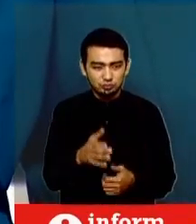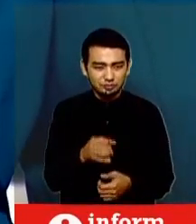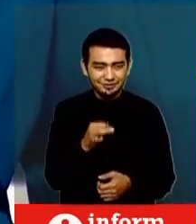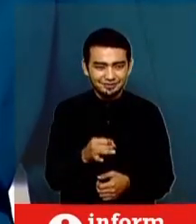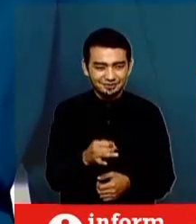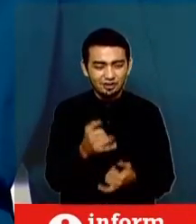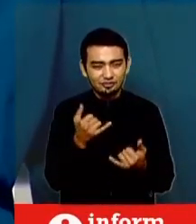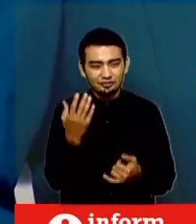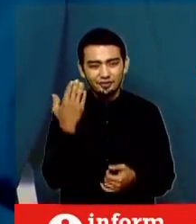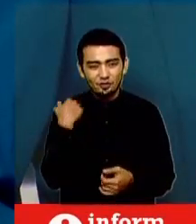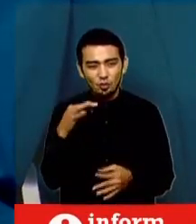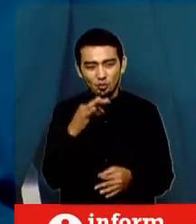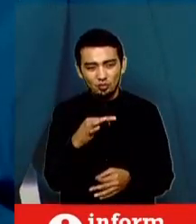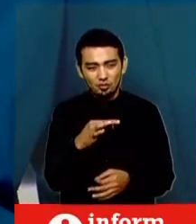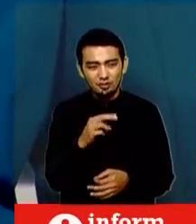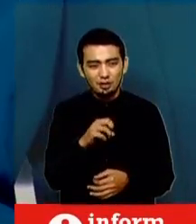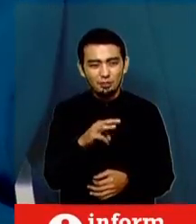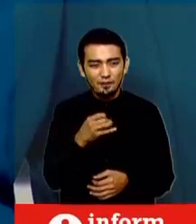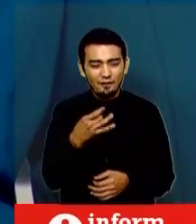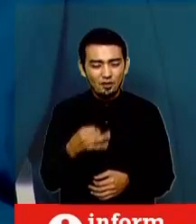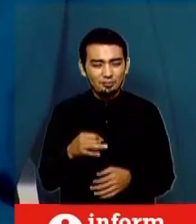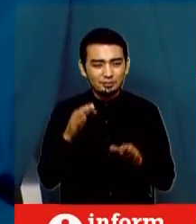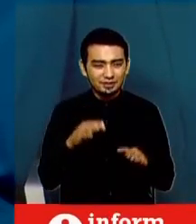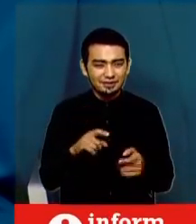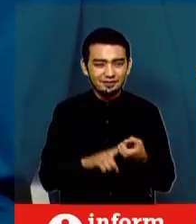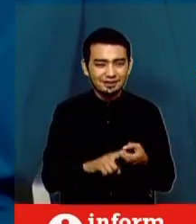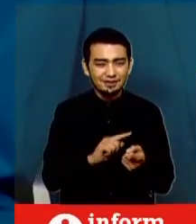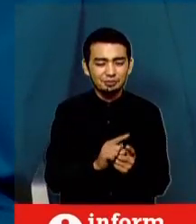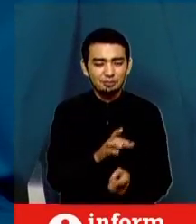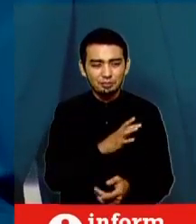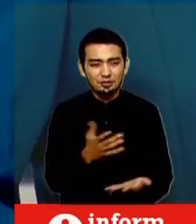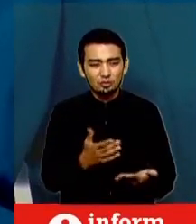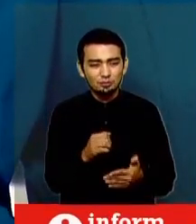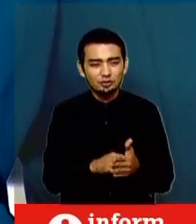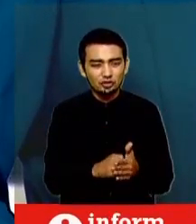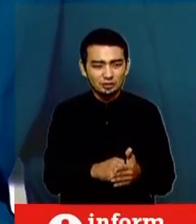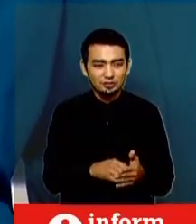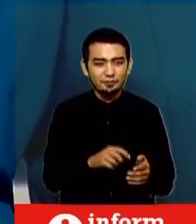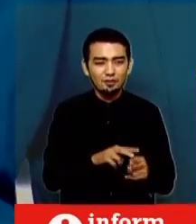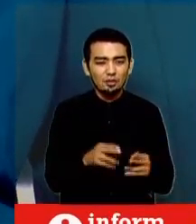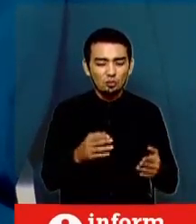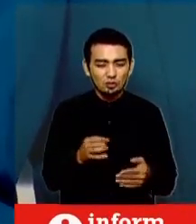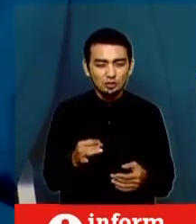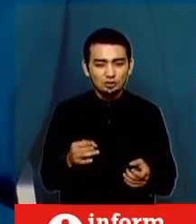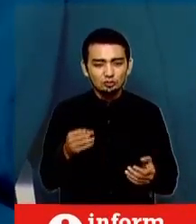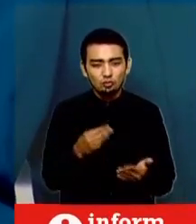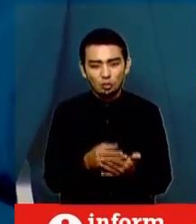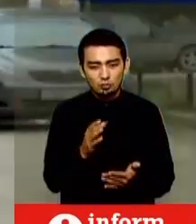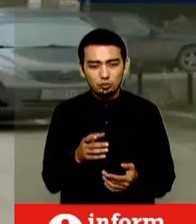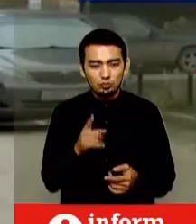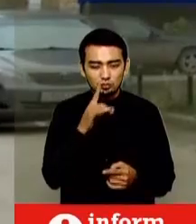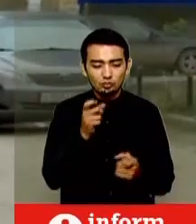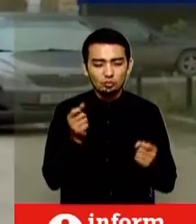по данным общедомовых приборов учета. С чем связаны изменения? Будет ли тепло обходиться дороже? Узнавала Эльмира Ершанова.